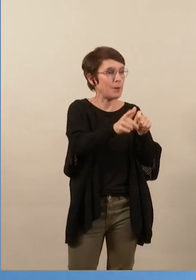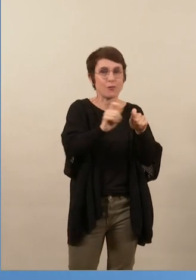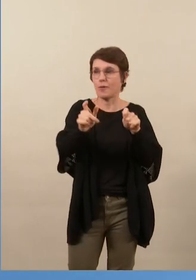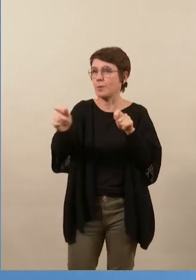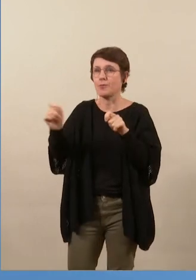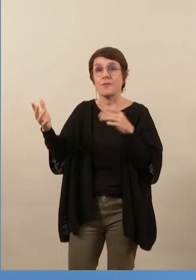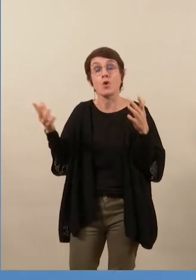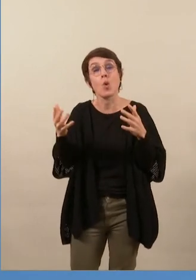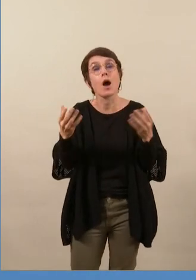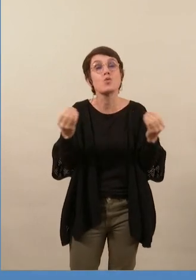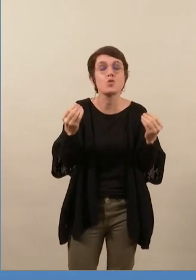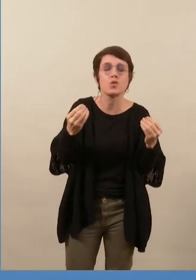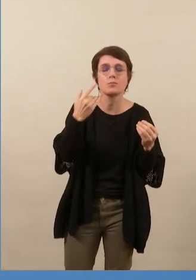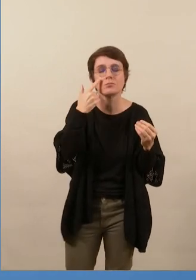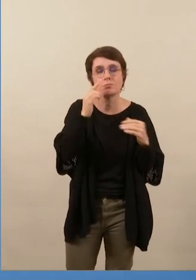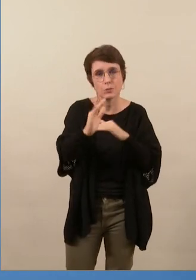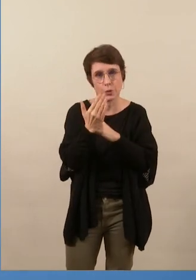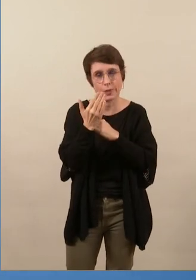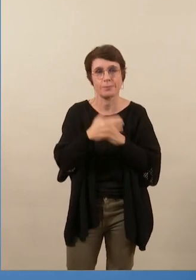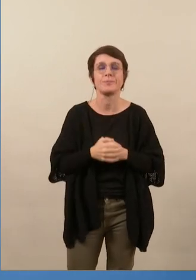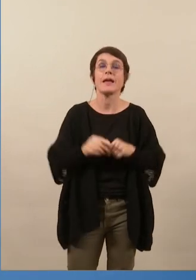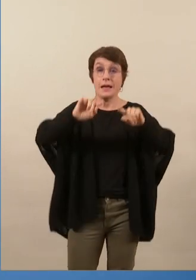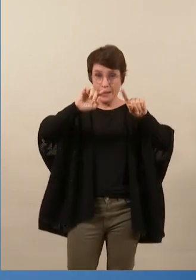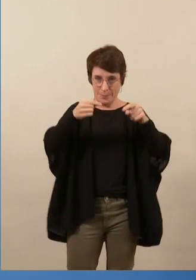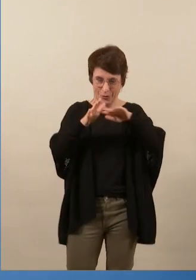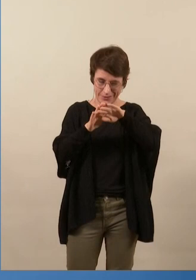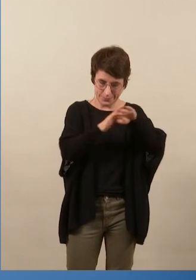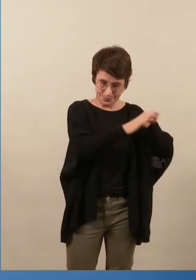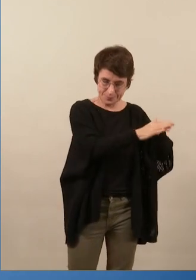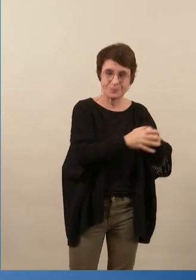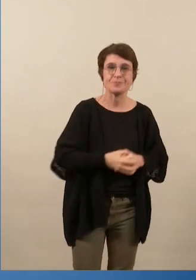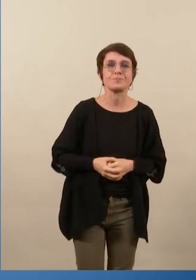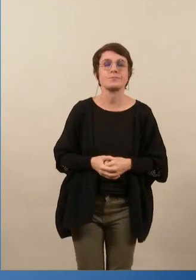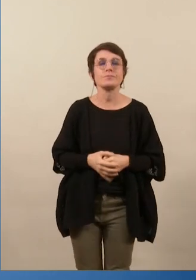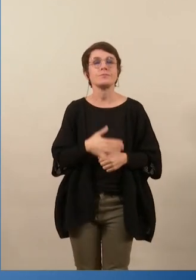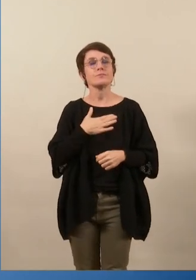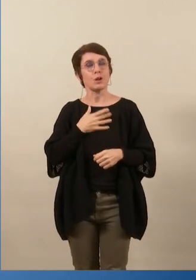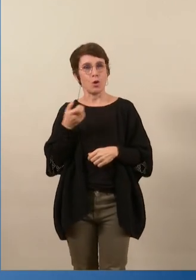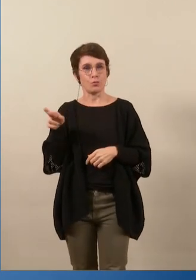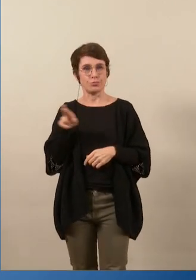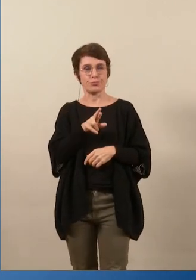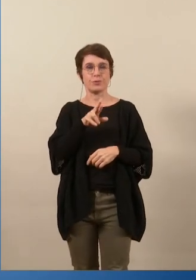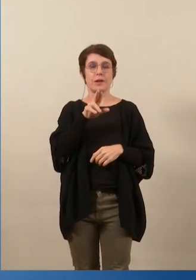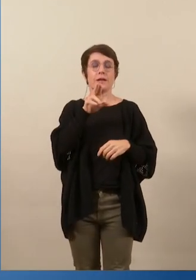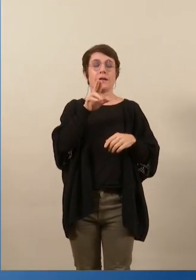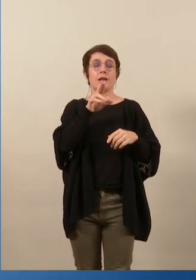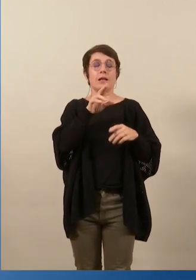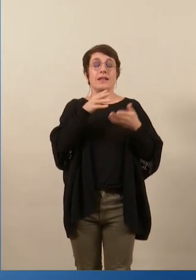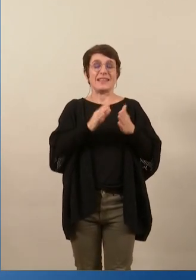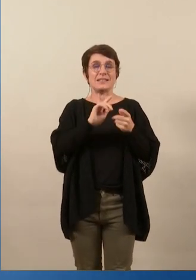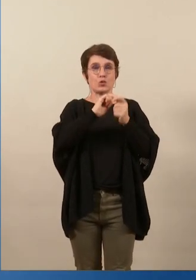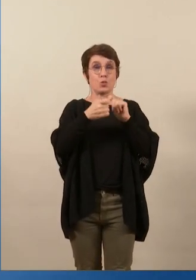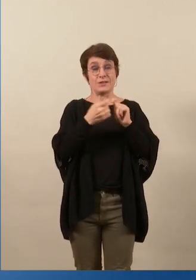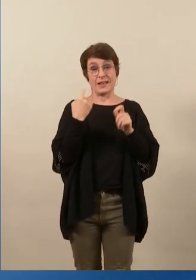ce point fermeture de la parenthèse et donc je reviens sur cette sur cette D m2 qui qui vient donc vous